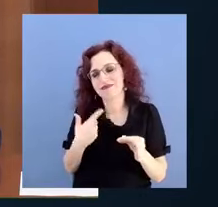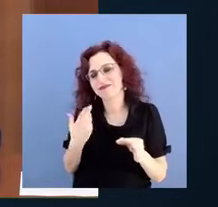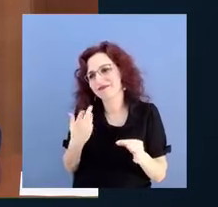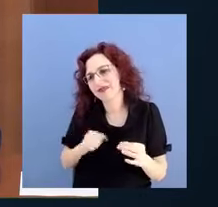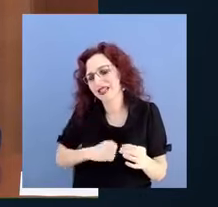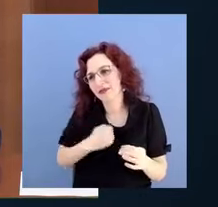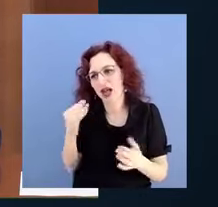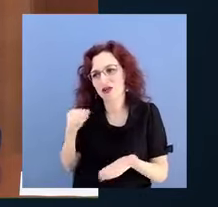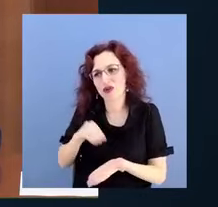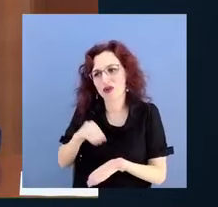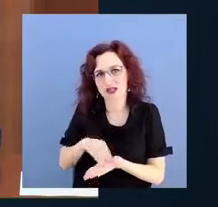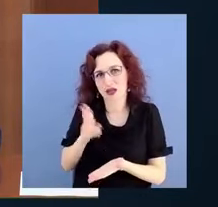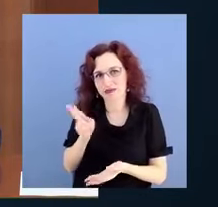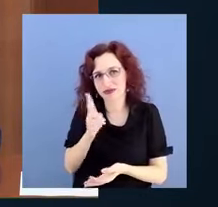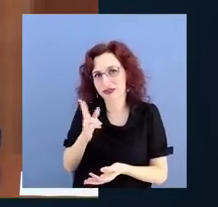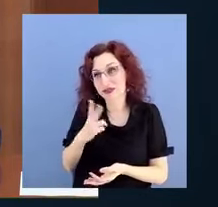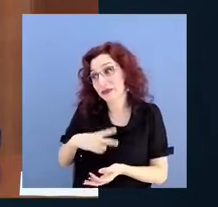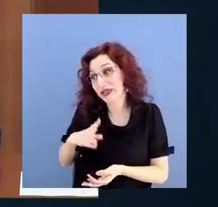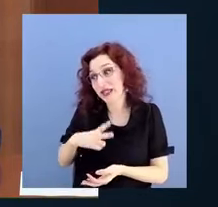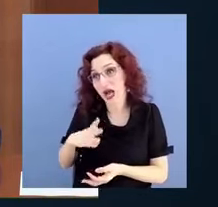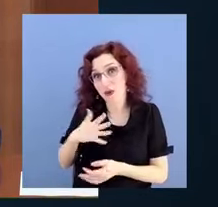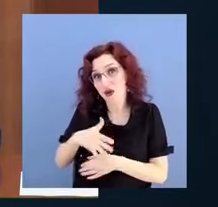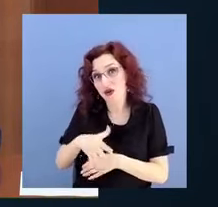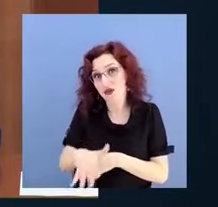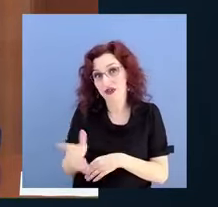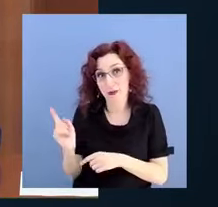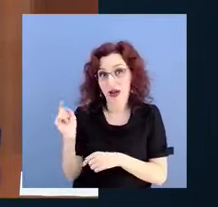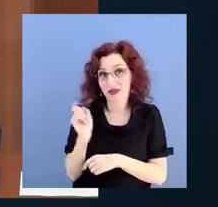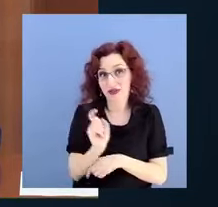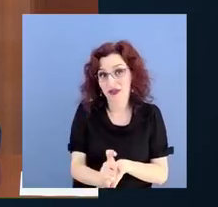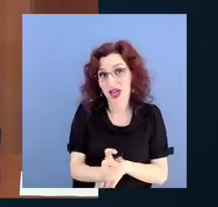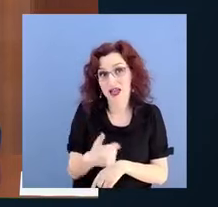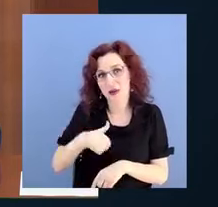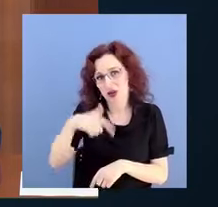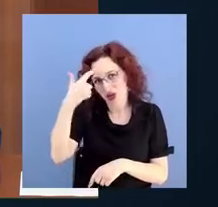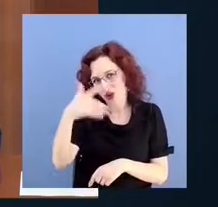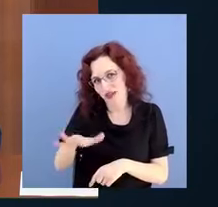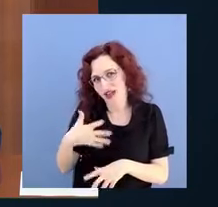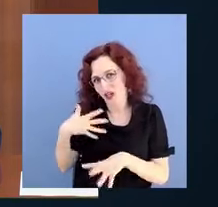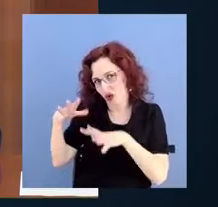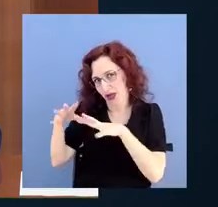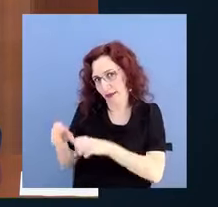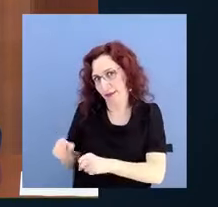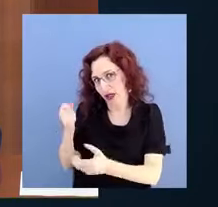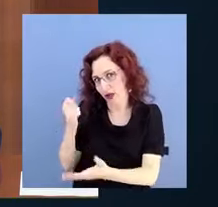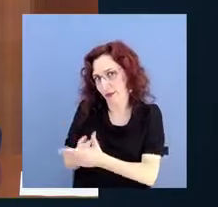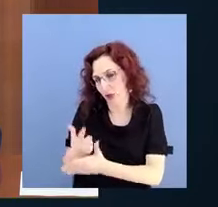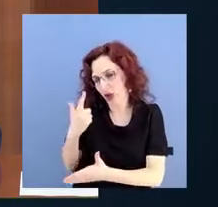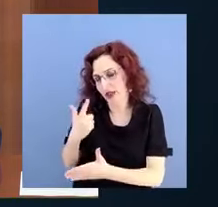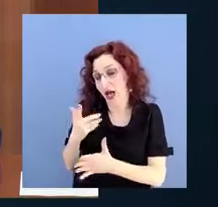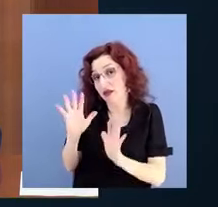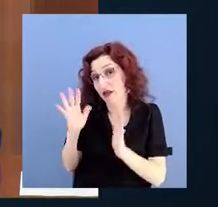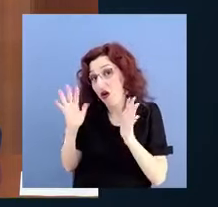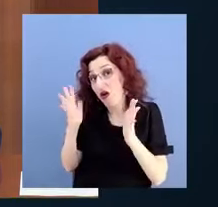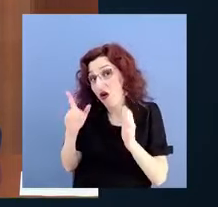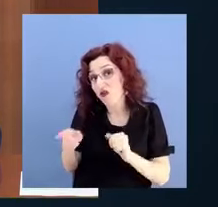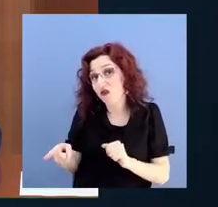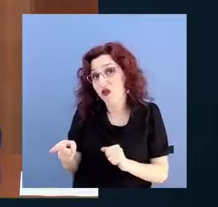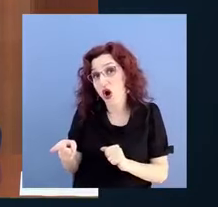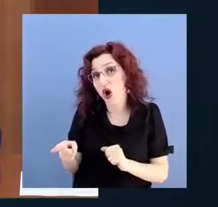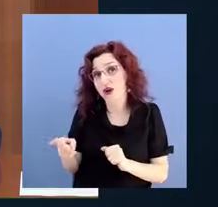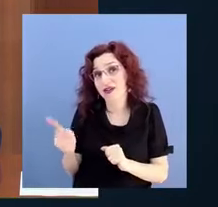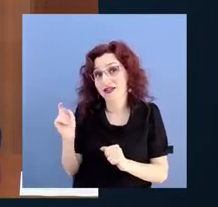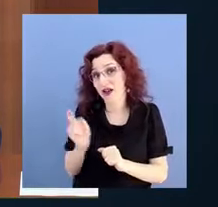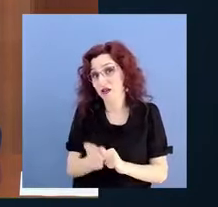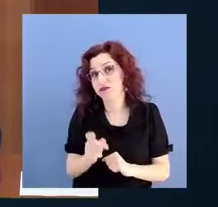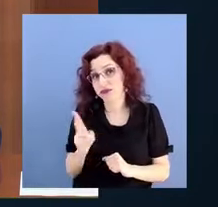che ci raggiunga a breve ma insomma siccome sappiamo in che cosa ha intrattenuto è probabile che non possa non farcela